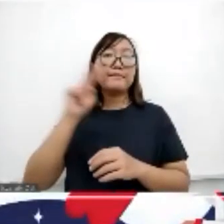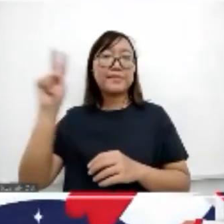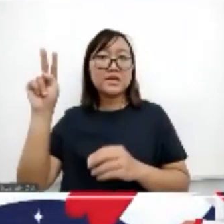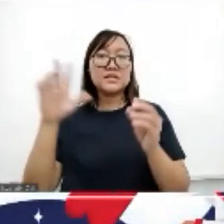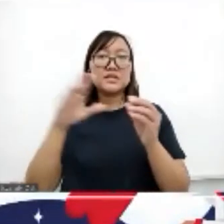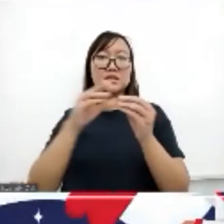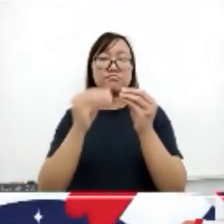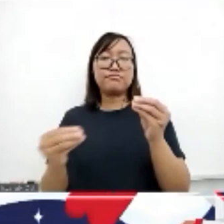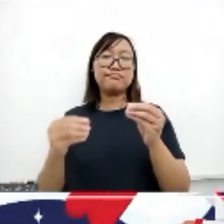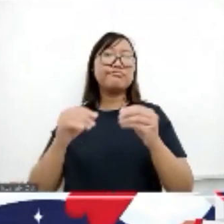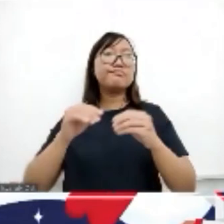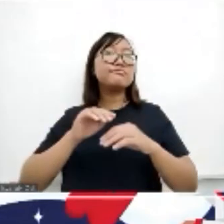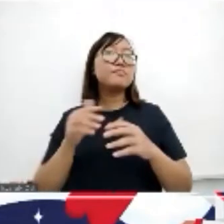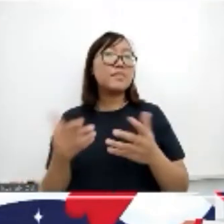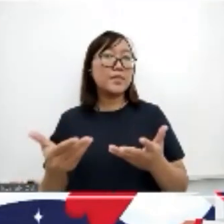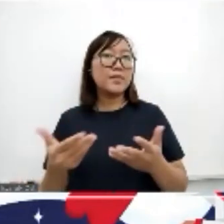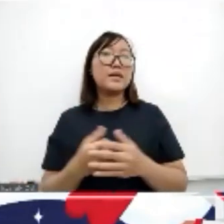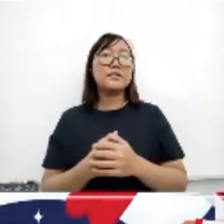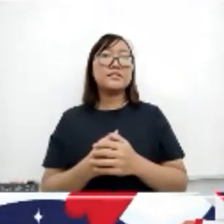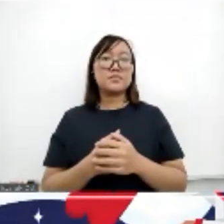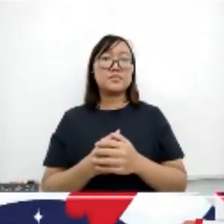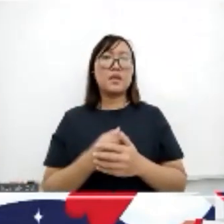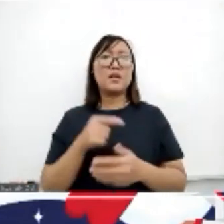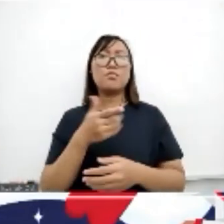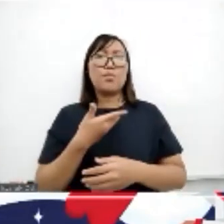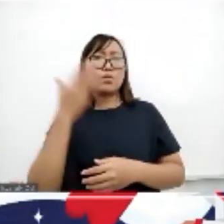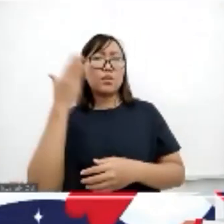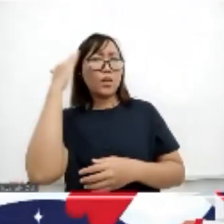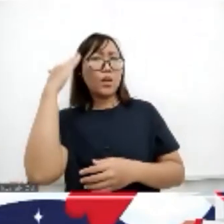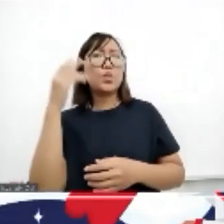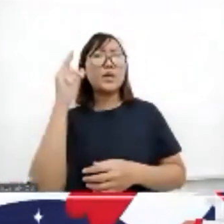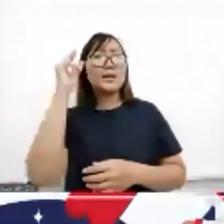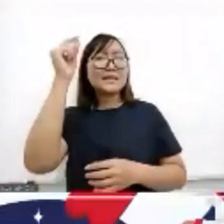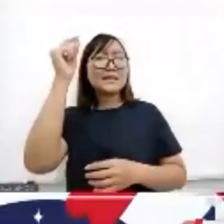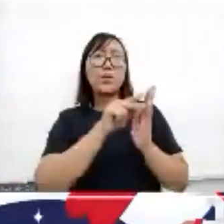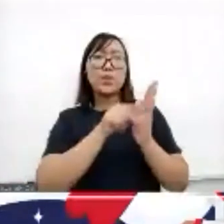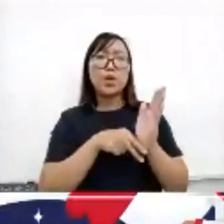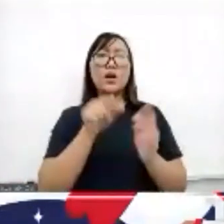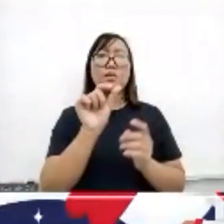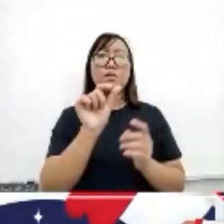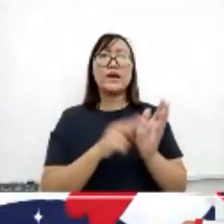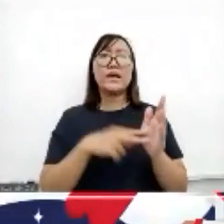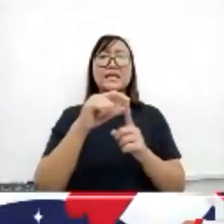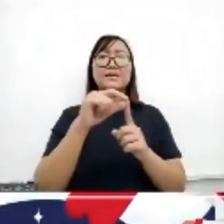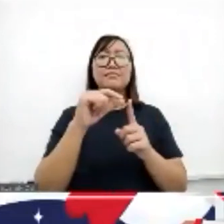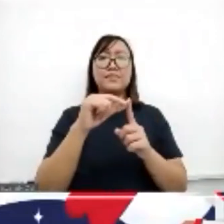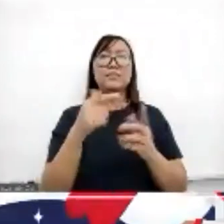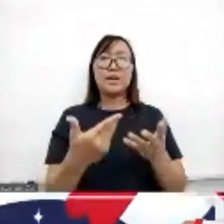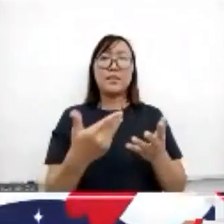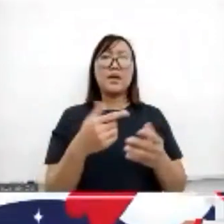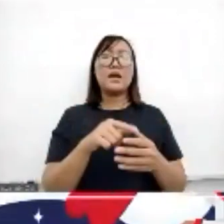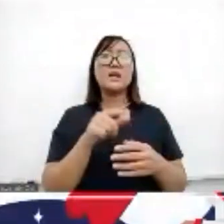strategi dan dinamika pelaksanaan program pcie dvdms Seperti apa kemudian tantangan keberlanjutan program PCV menurut UNDP